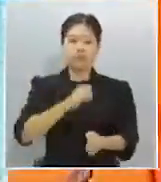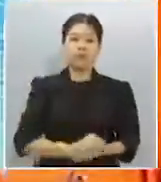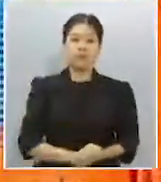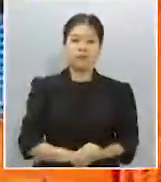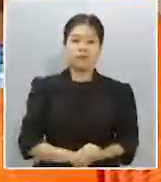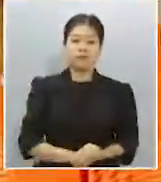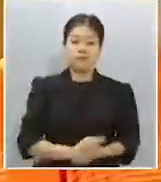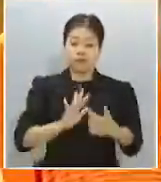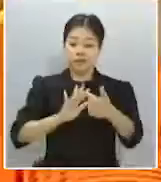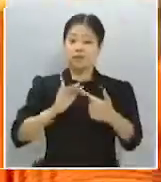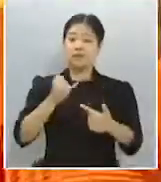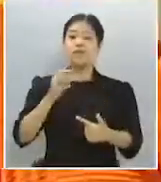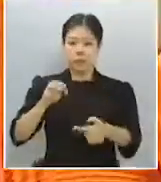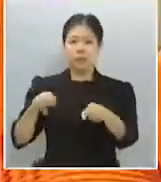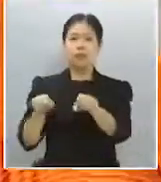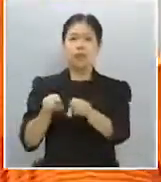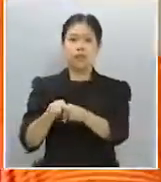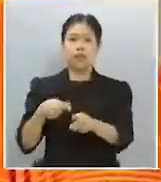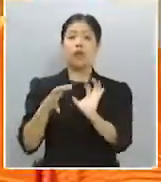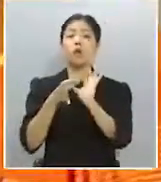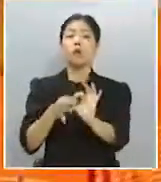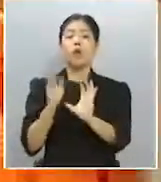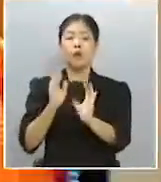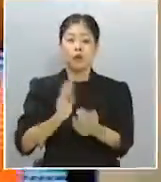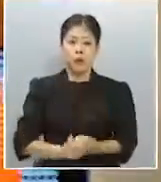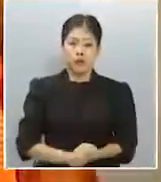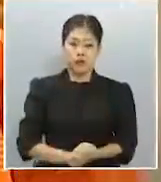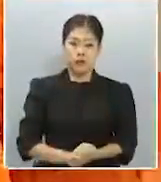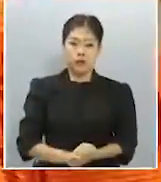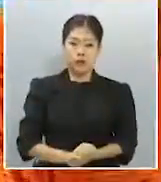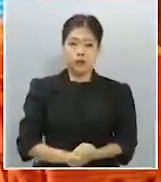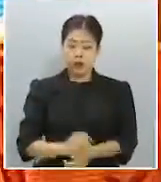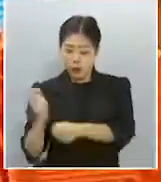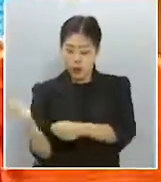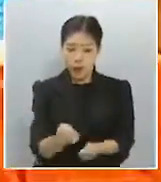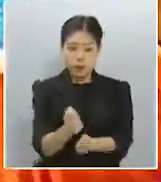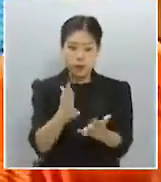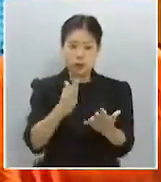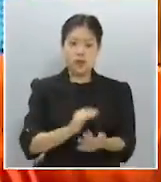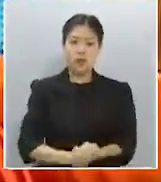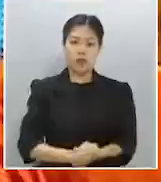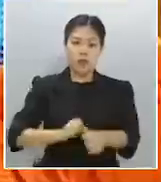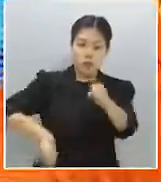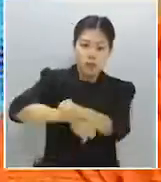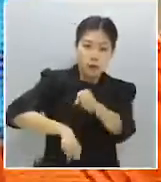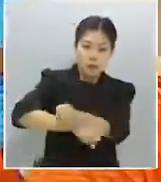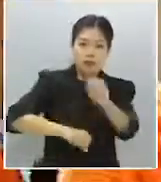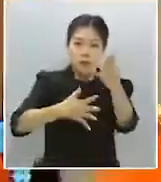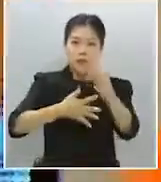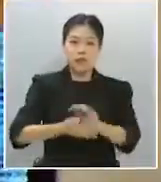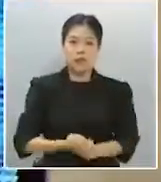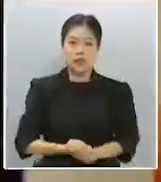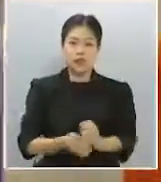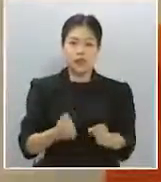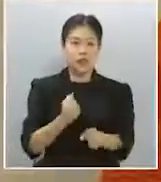จมส์จิ ไม่ต้องห่วงเลยครับเพราะว่าผมเนี่ยไม่ได้ตีกอล์ฟครับ ครับผม แล้วก็ไม่ได้เตะบอลด้วยครับ ครับผมสิ่งที่คุณจะ